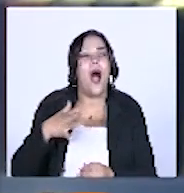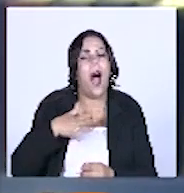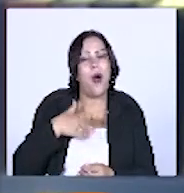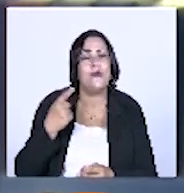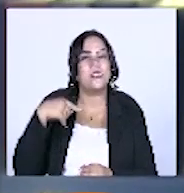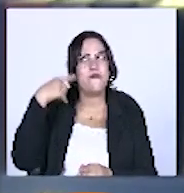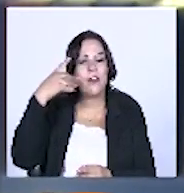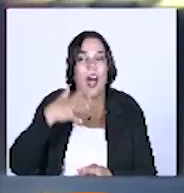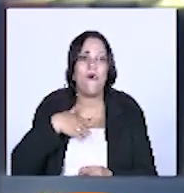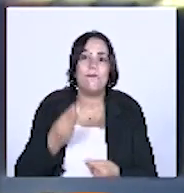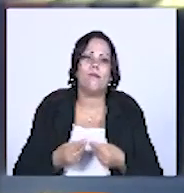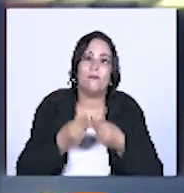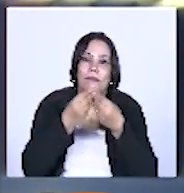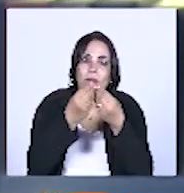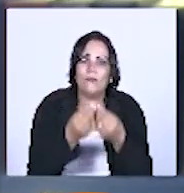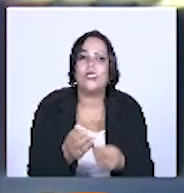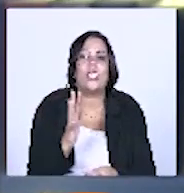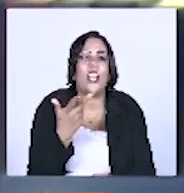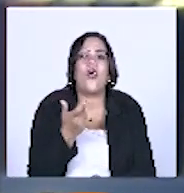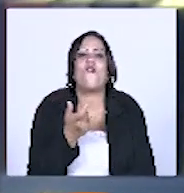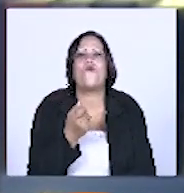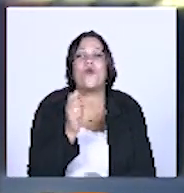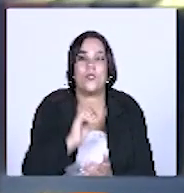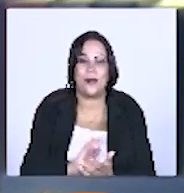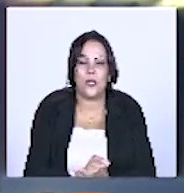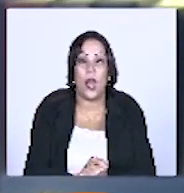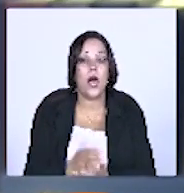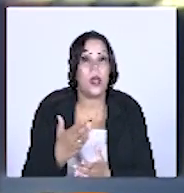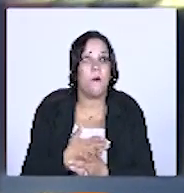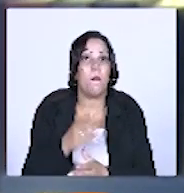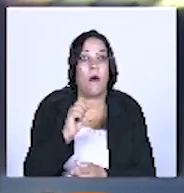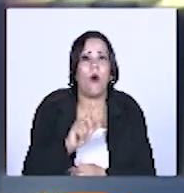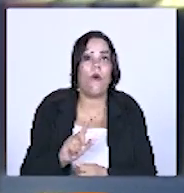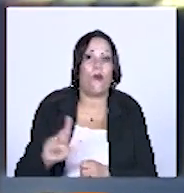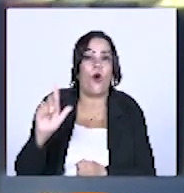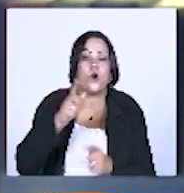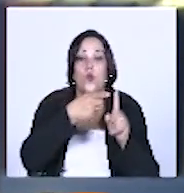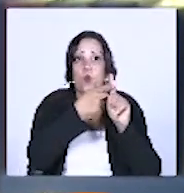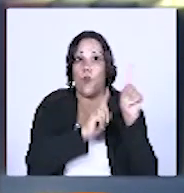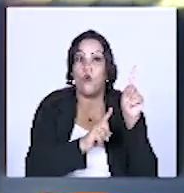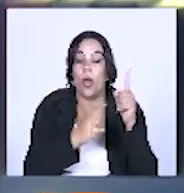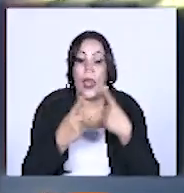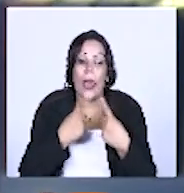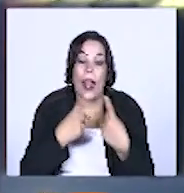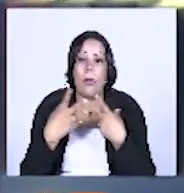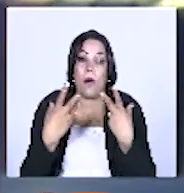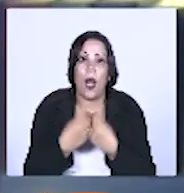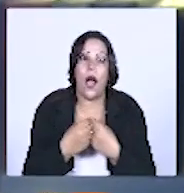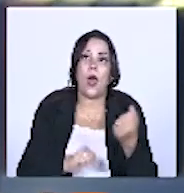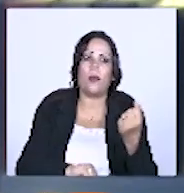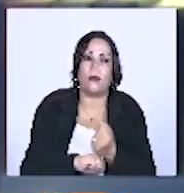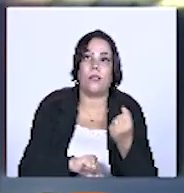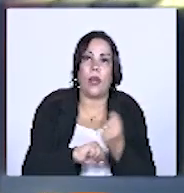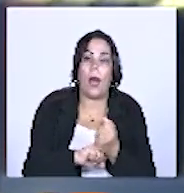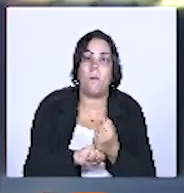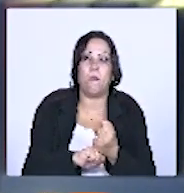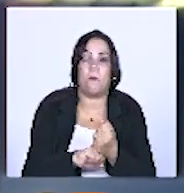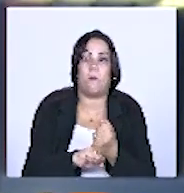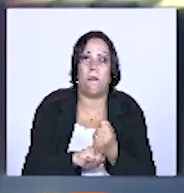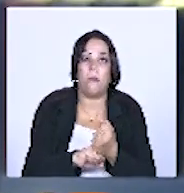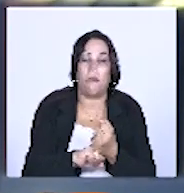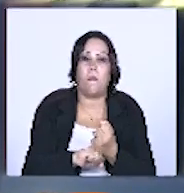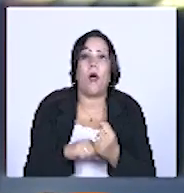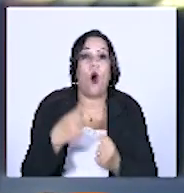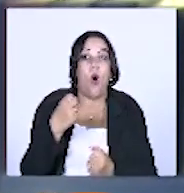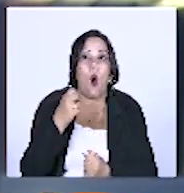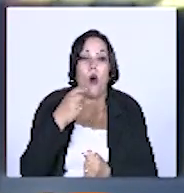الدعم النقدي يعني طبعا رئيس الوزراء تحدث عن الدعم النقدي في لقاءه مع المثقفين هتكلم